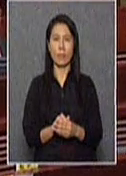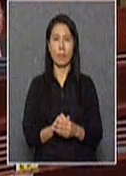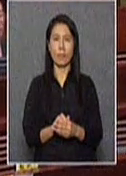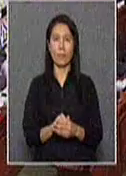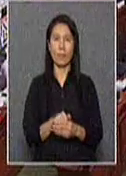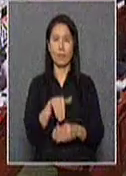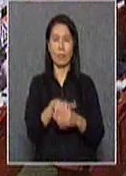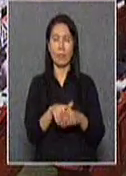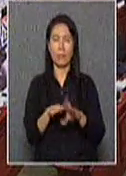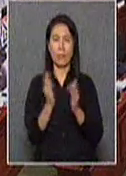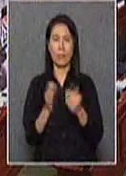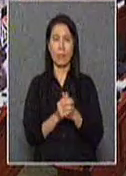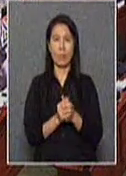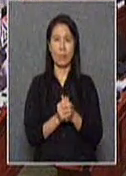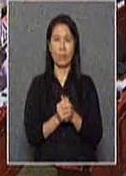開始表決。